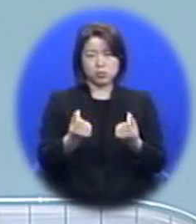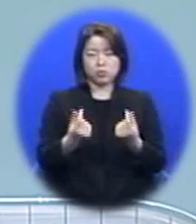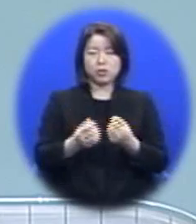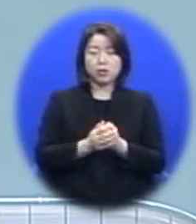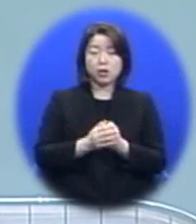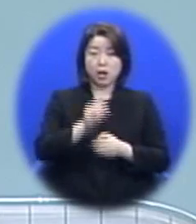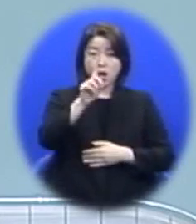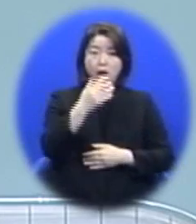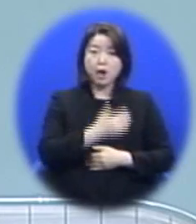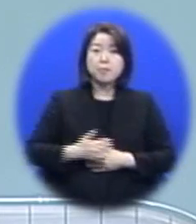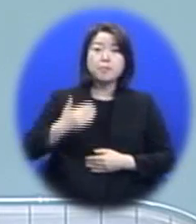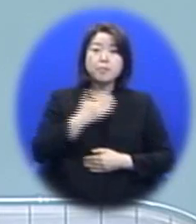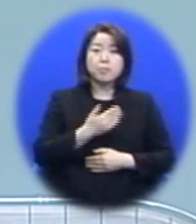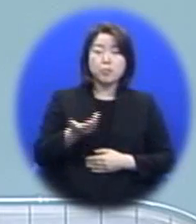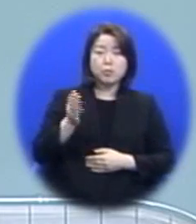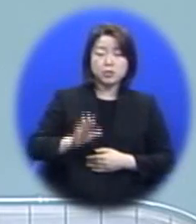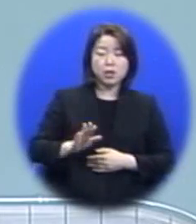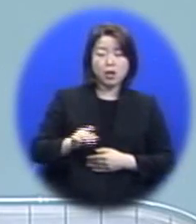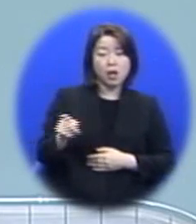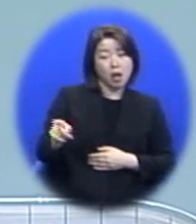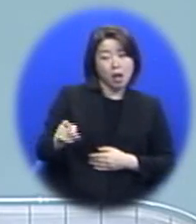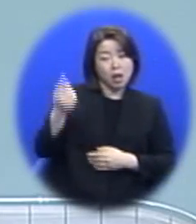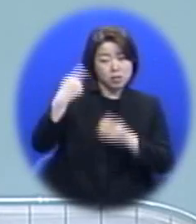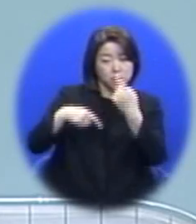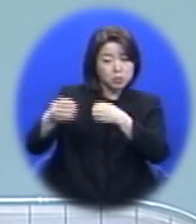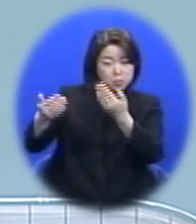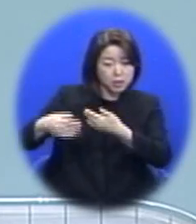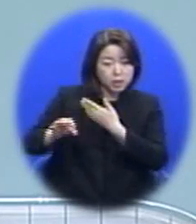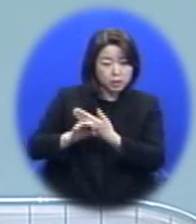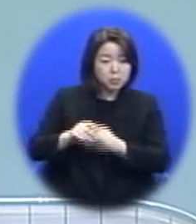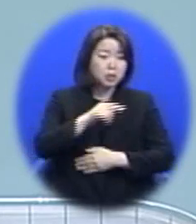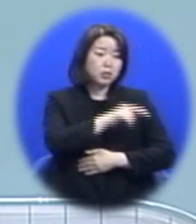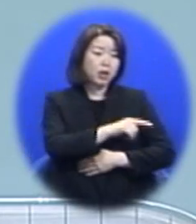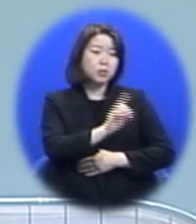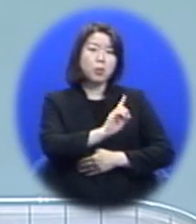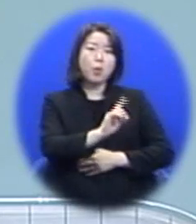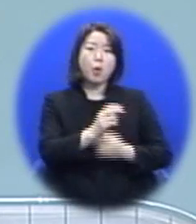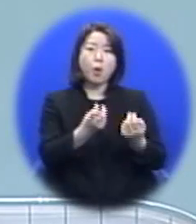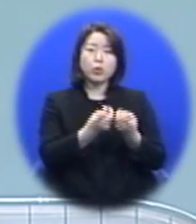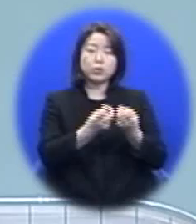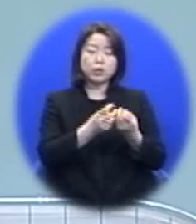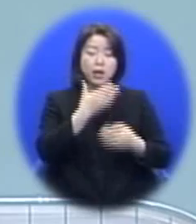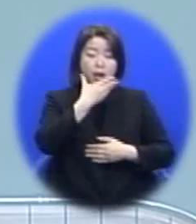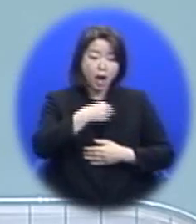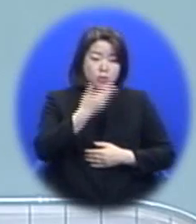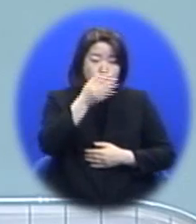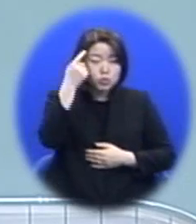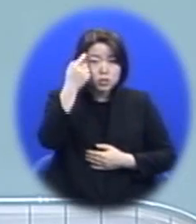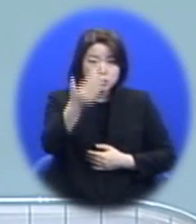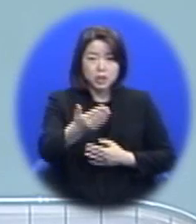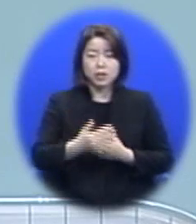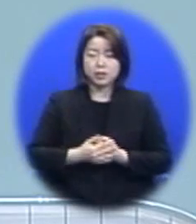한 몸인데 한쪽이 상처를 받았다면 다른 쪽이 어떻게 행복할 수 있겠어요?